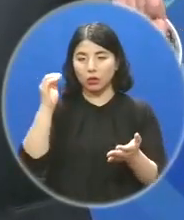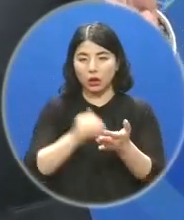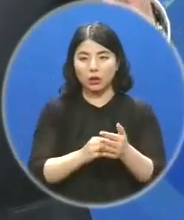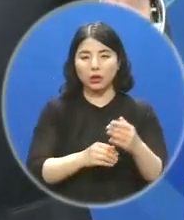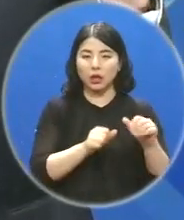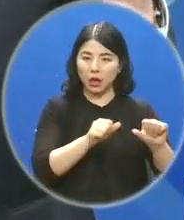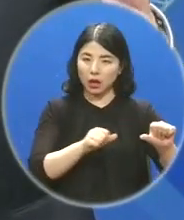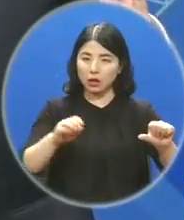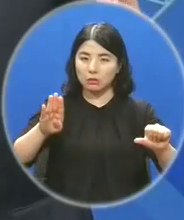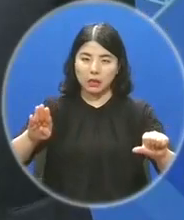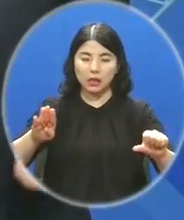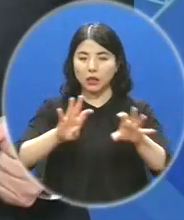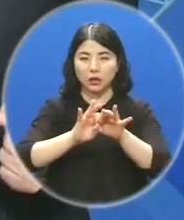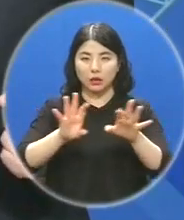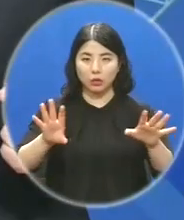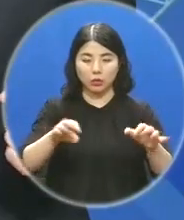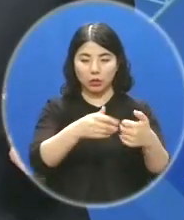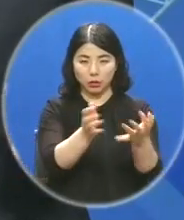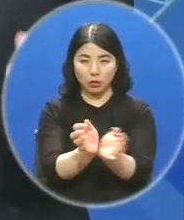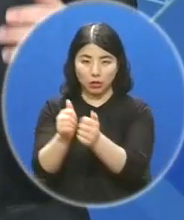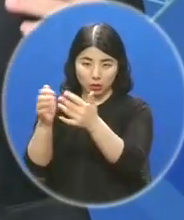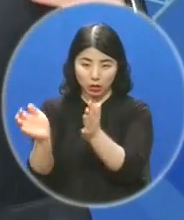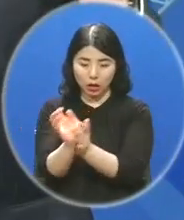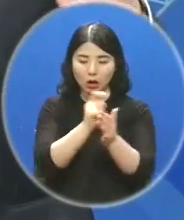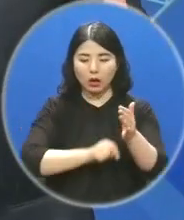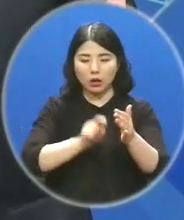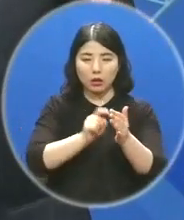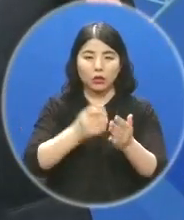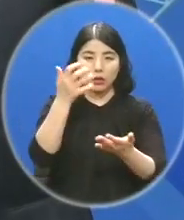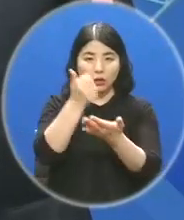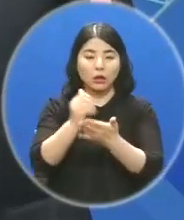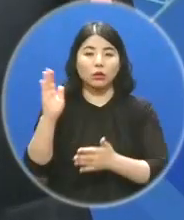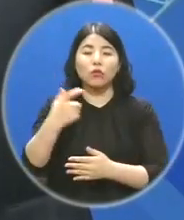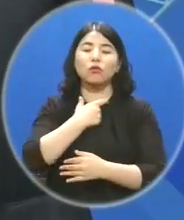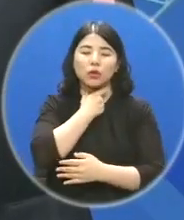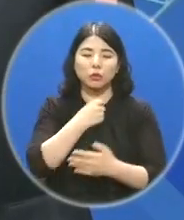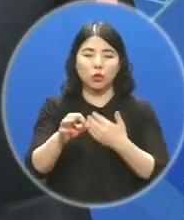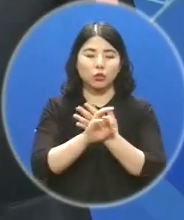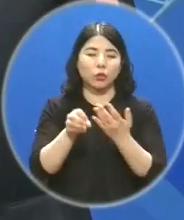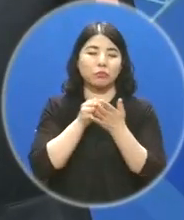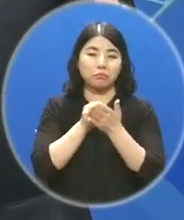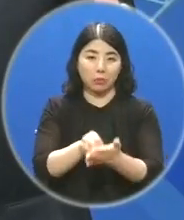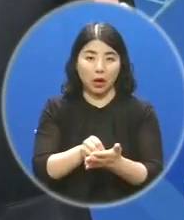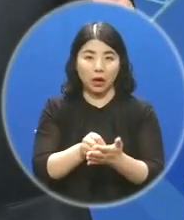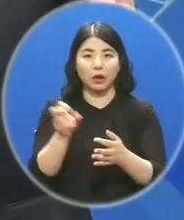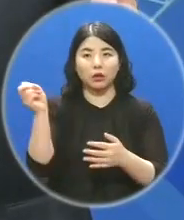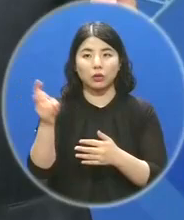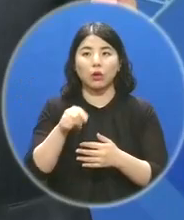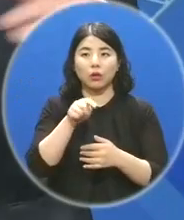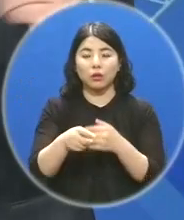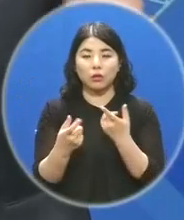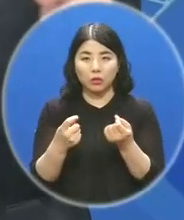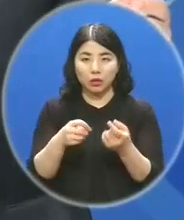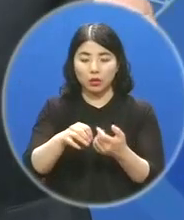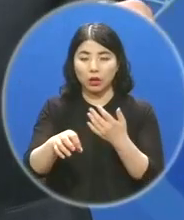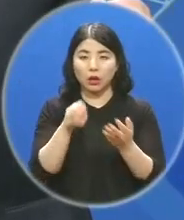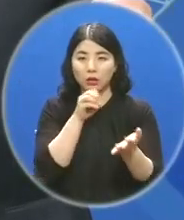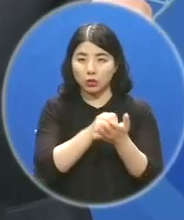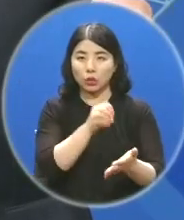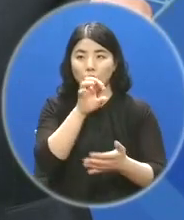A정당이든 B정당이든 의장이 되고 싶은 분들은 등록을 하고 그리고 또 그렇게 등록을 하고